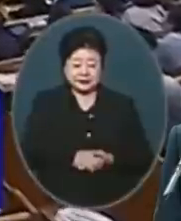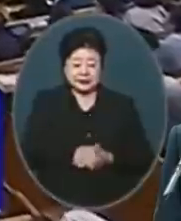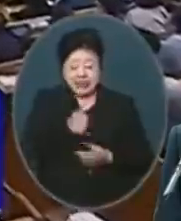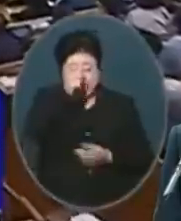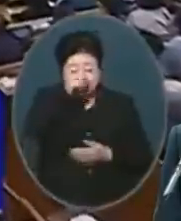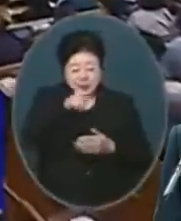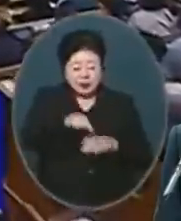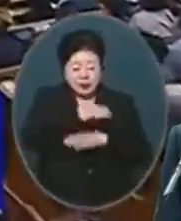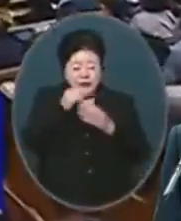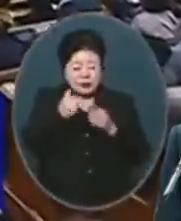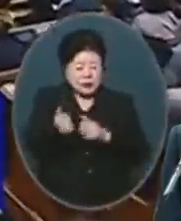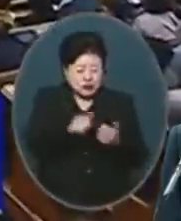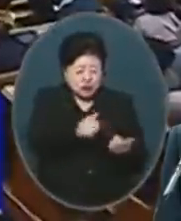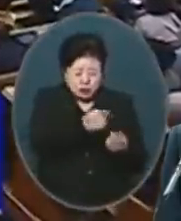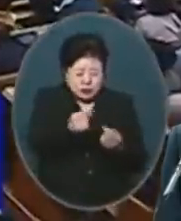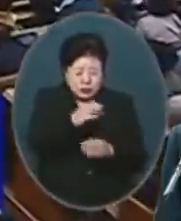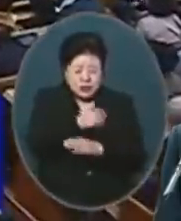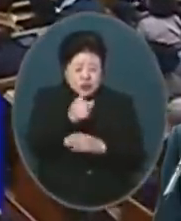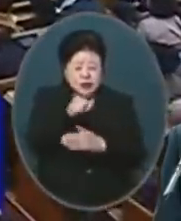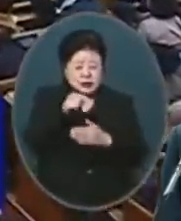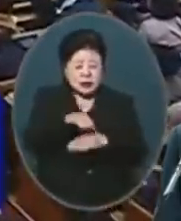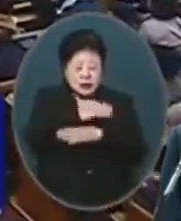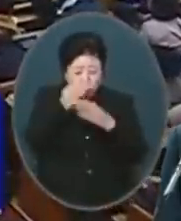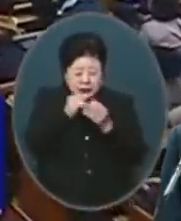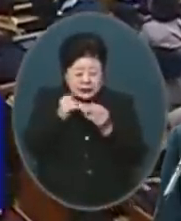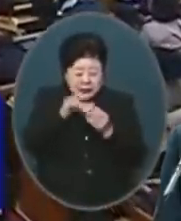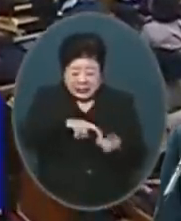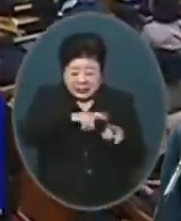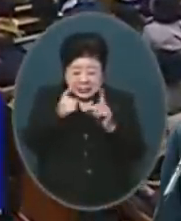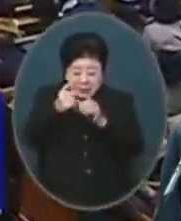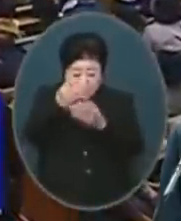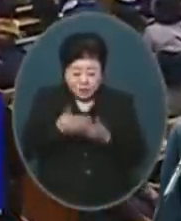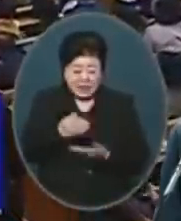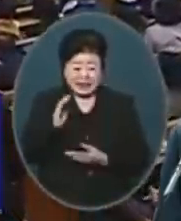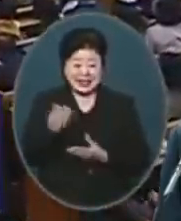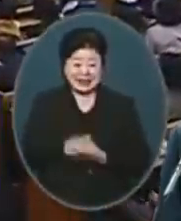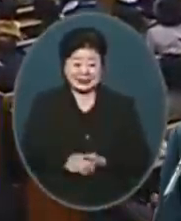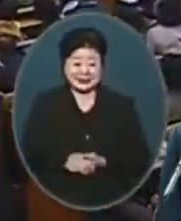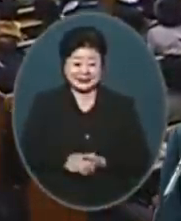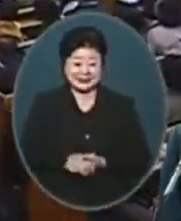아담 안에 모든 사람이 죽은 것 같이 그리스도 안에서 모든 사람이 삶을 얻으리라.